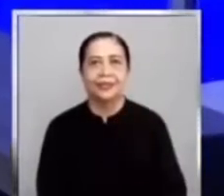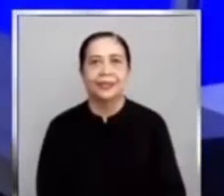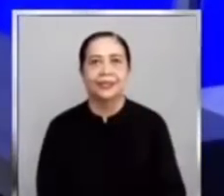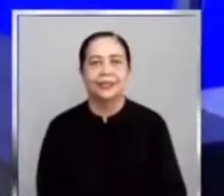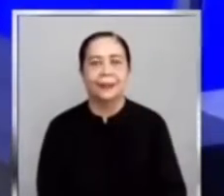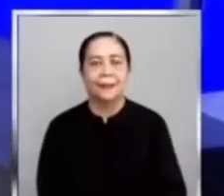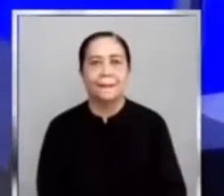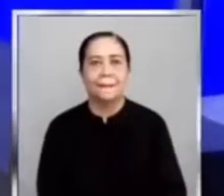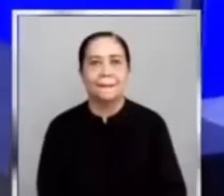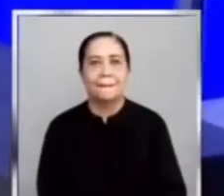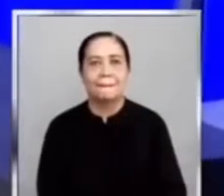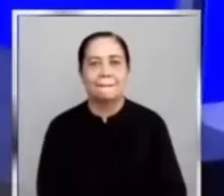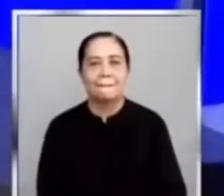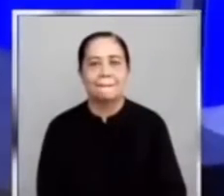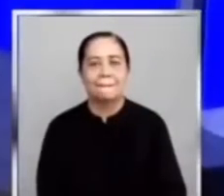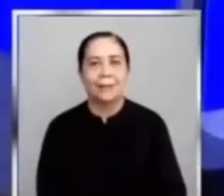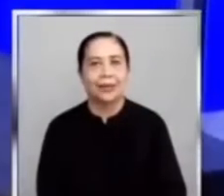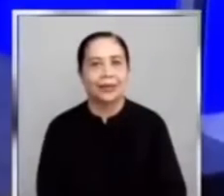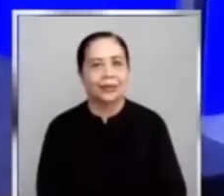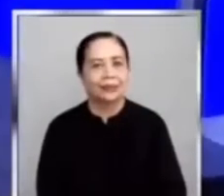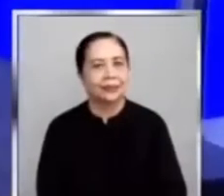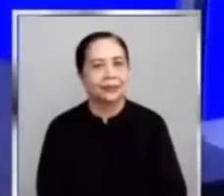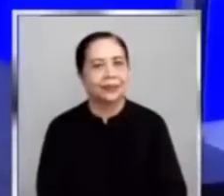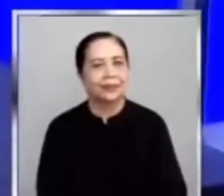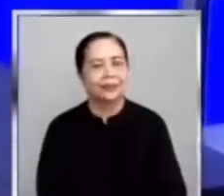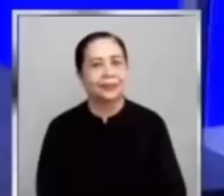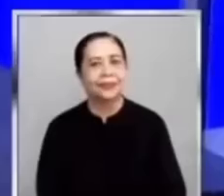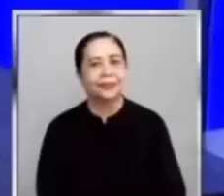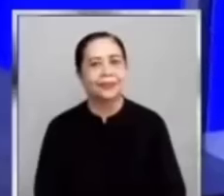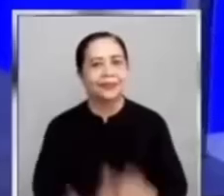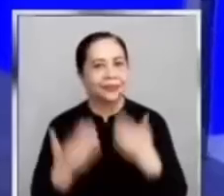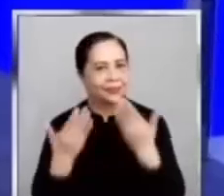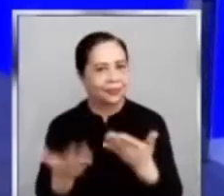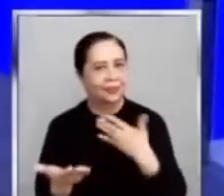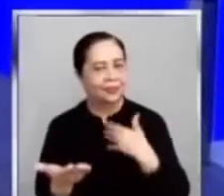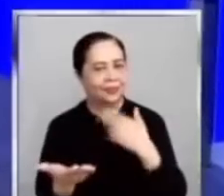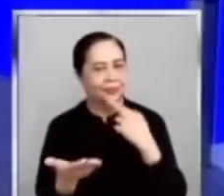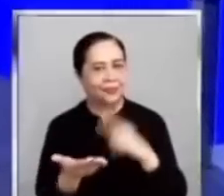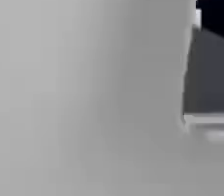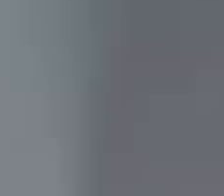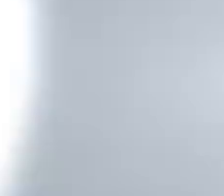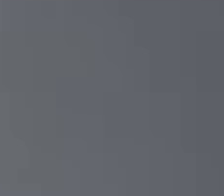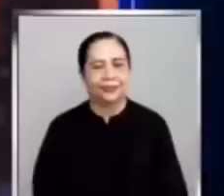alamin muna kung ano ang hugot ng kanyang karakter. Narito ang aking exclusive chika.